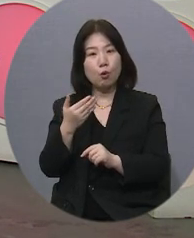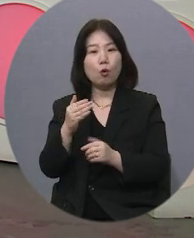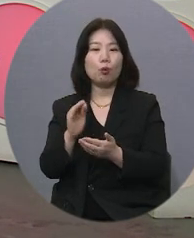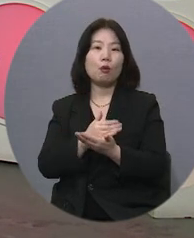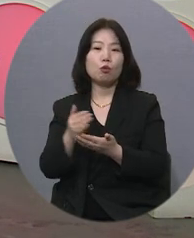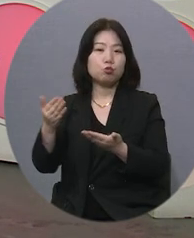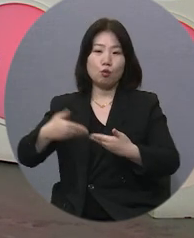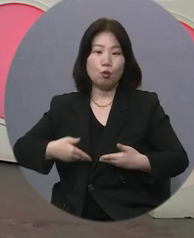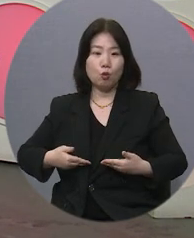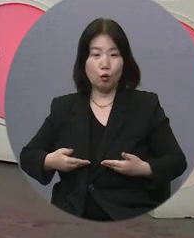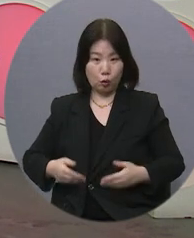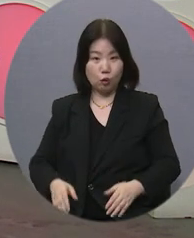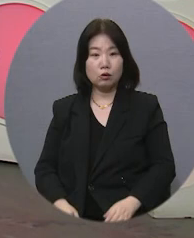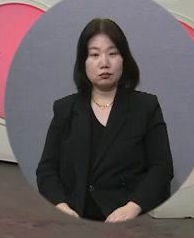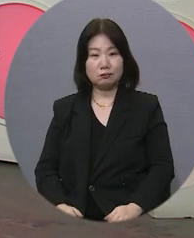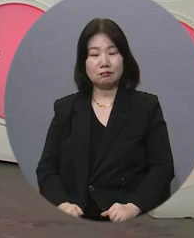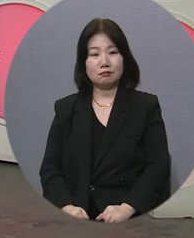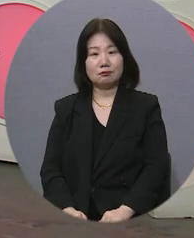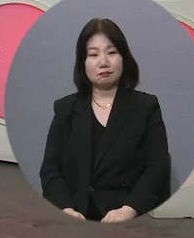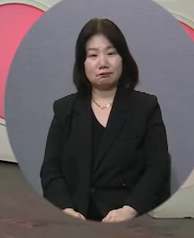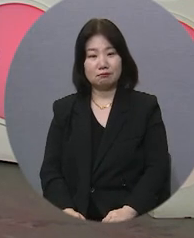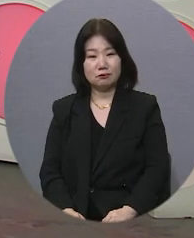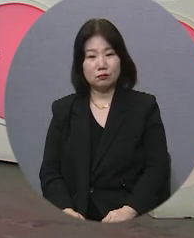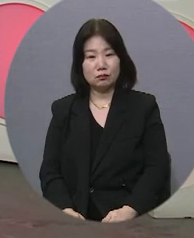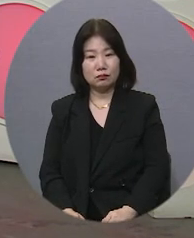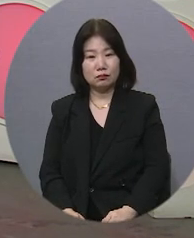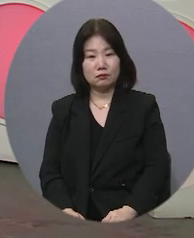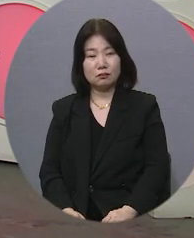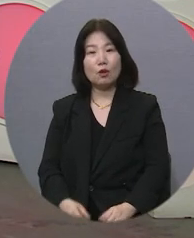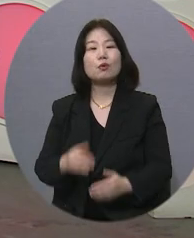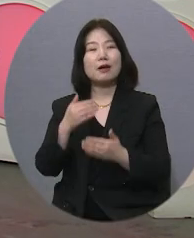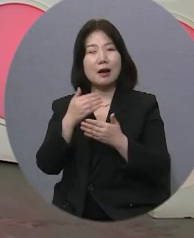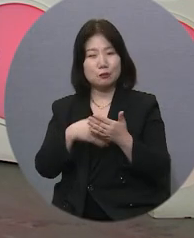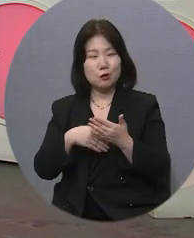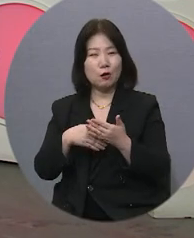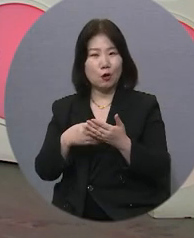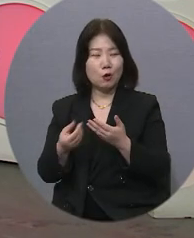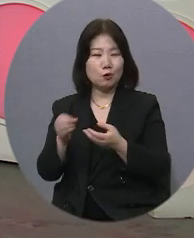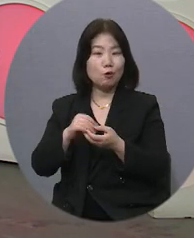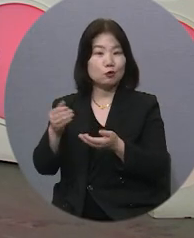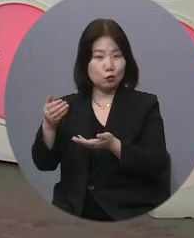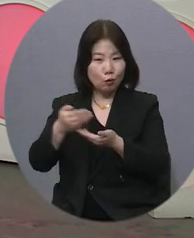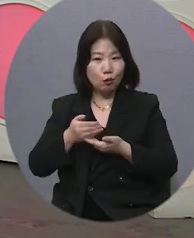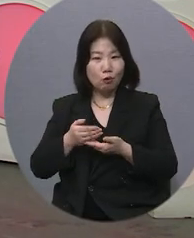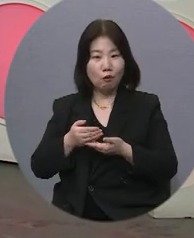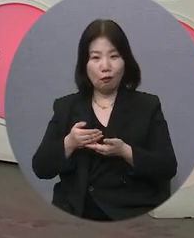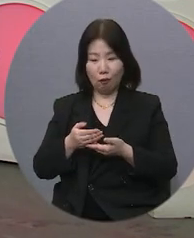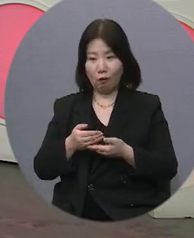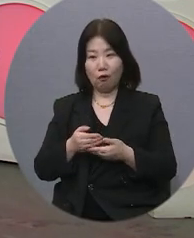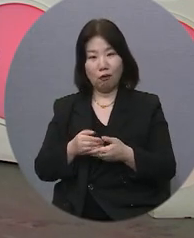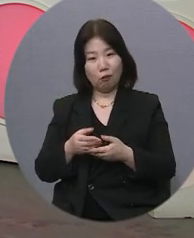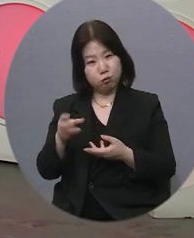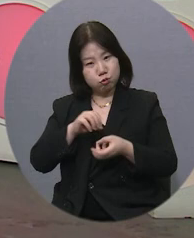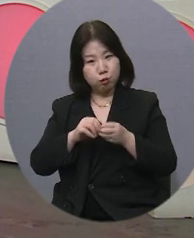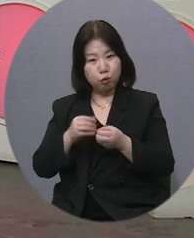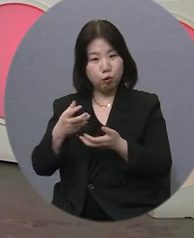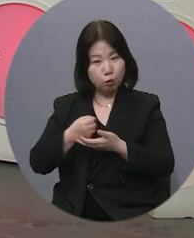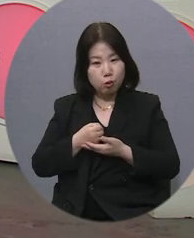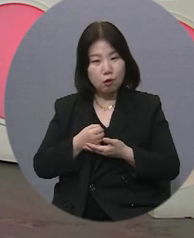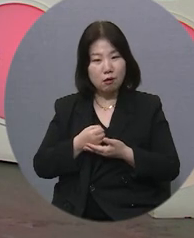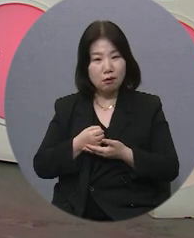뭐 날씨 여건상 뭐 조금 어떤 배달 이게 좀 들에서 좀 남은 거죠. 그래도 그거를 막 해가지고 포장을 해온